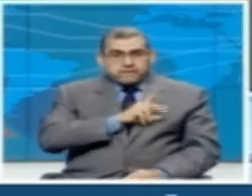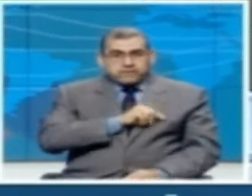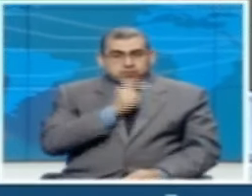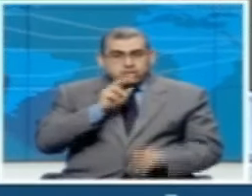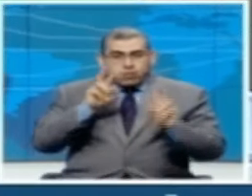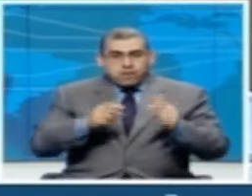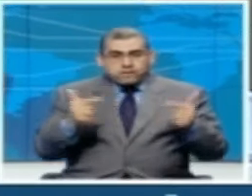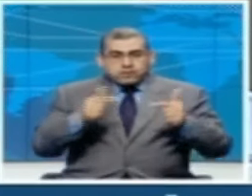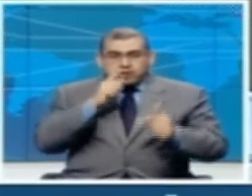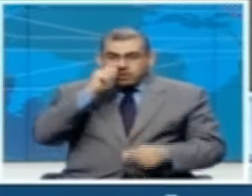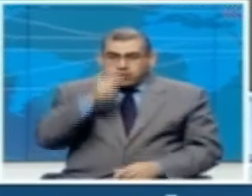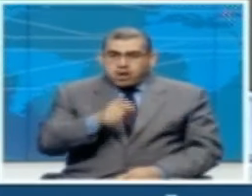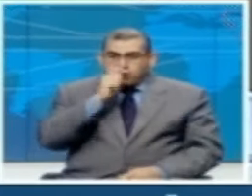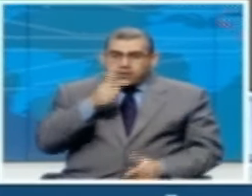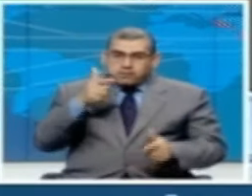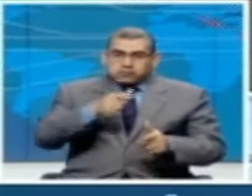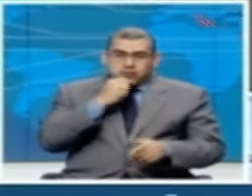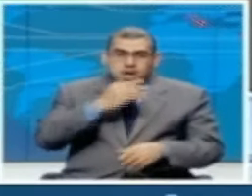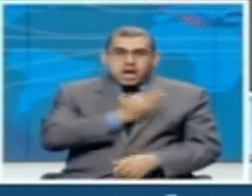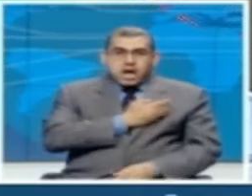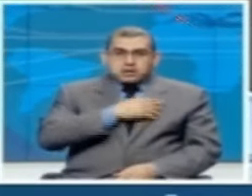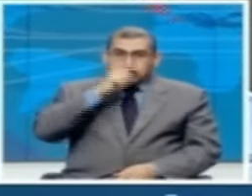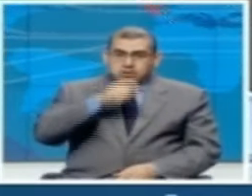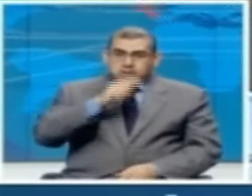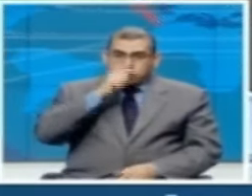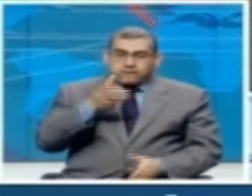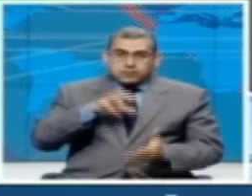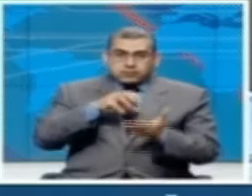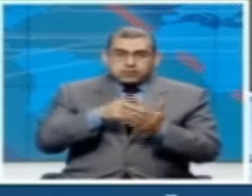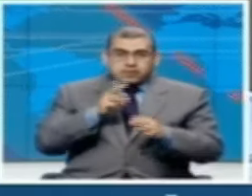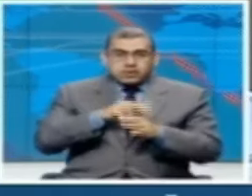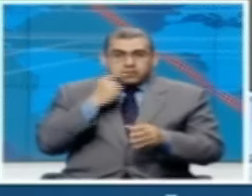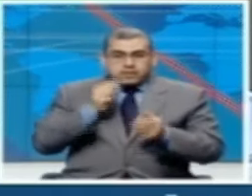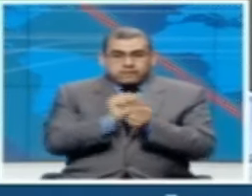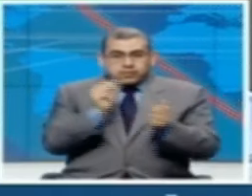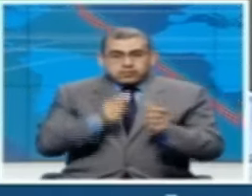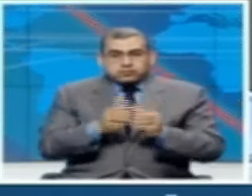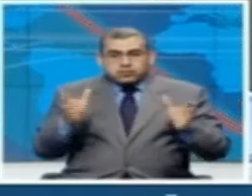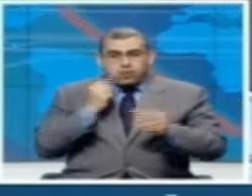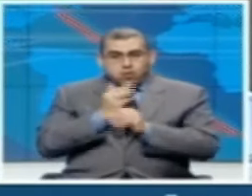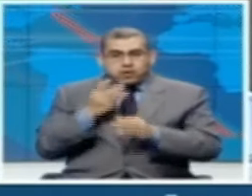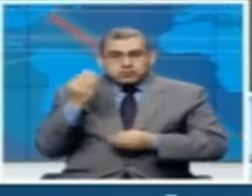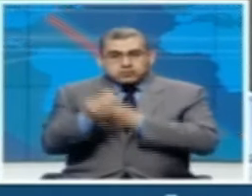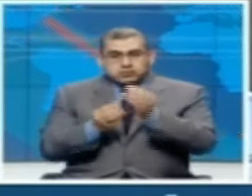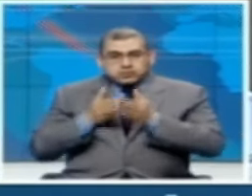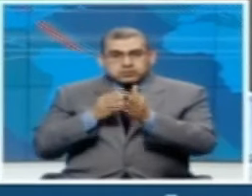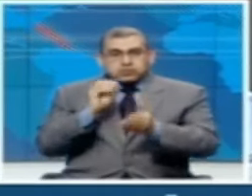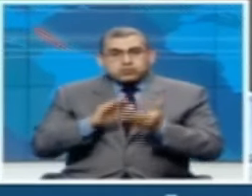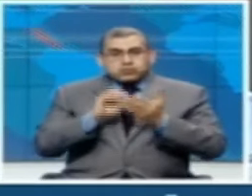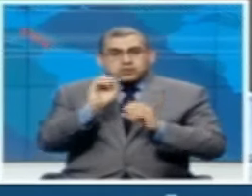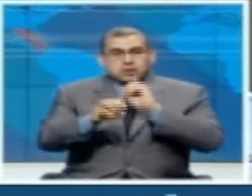عدوانها الظالم على قطاع غزه وفك الحصار عنه وفتح المجال امام حد سياسي